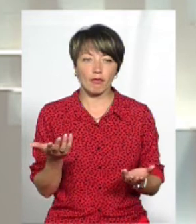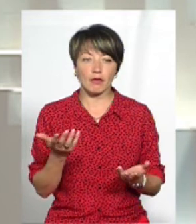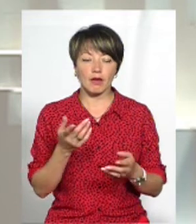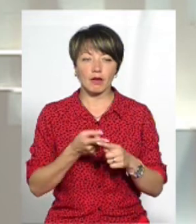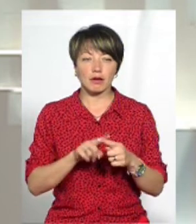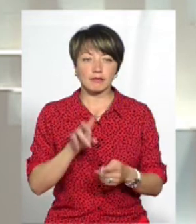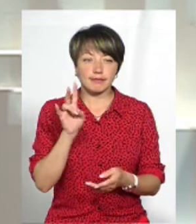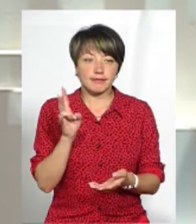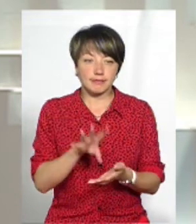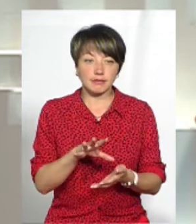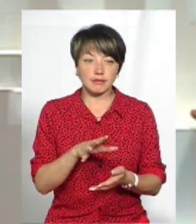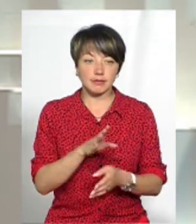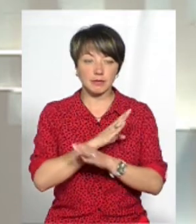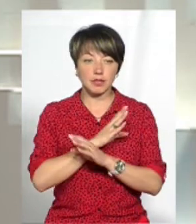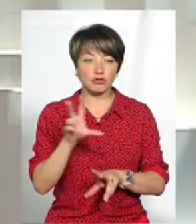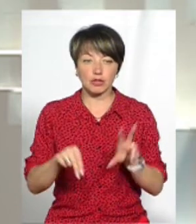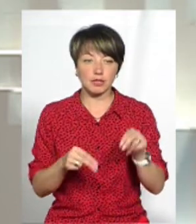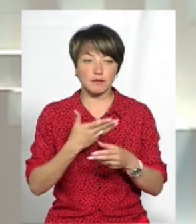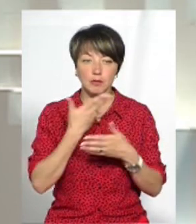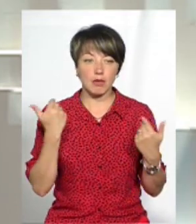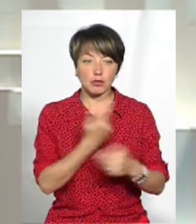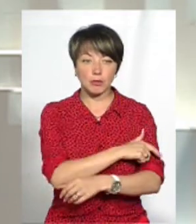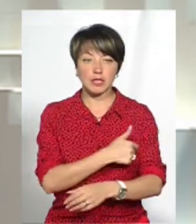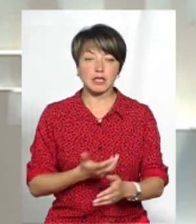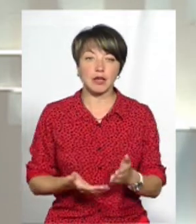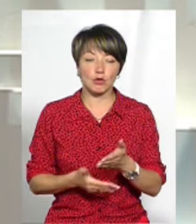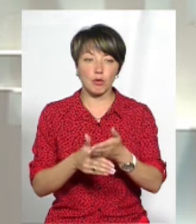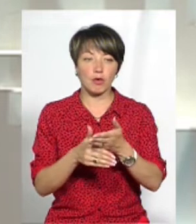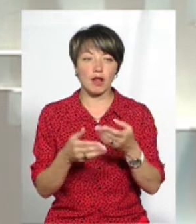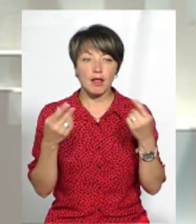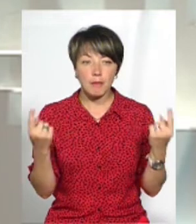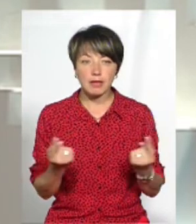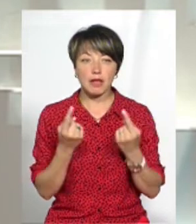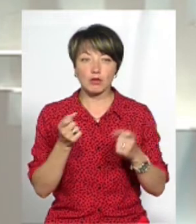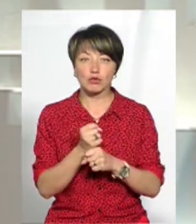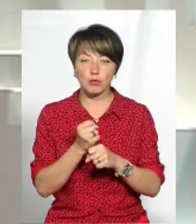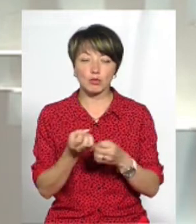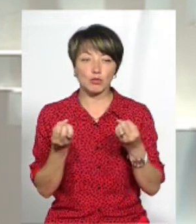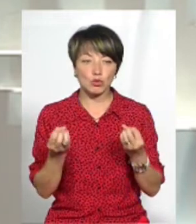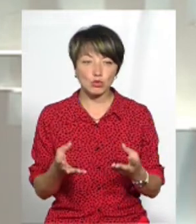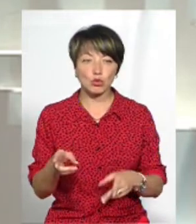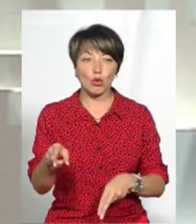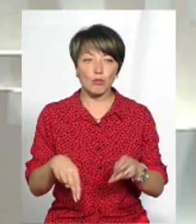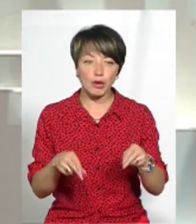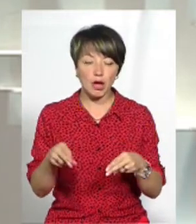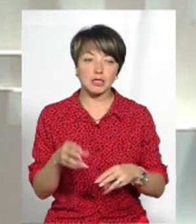немає шансів для того, щоб їм медицина допомогла. Бо елементарно, щоб зробити просту операцію, на ліки потрібно